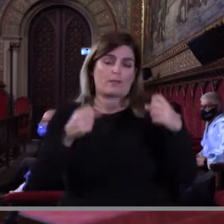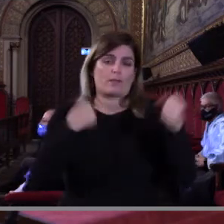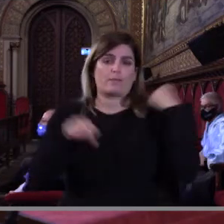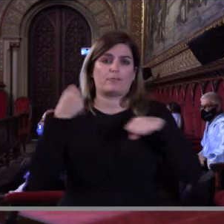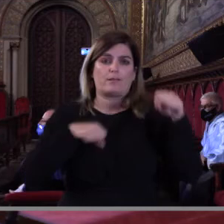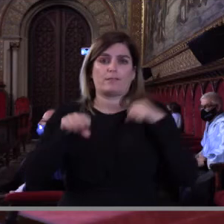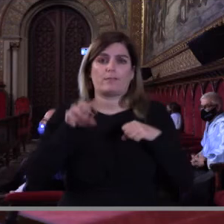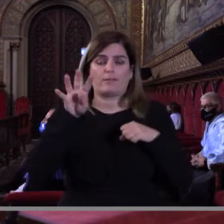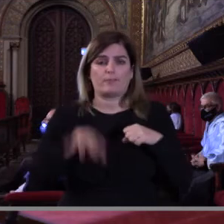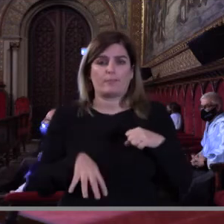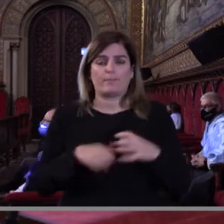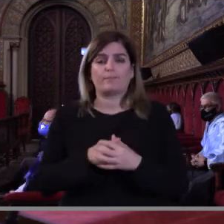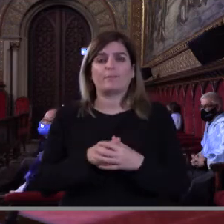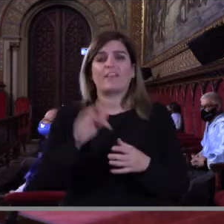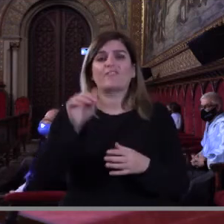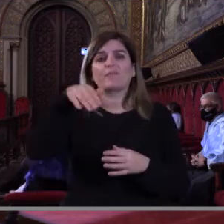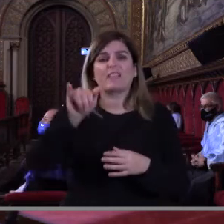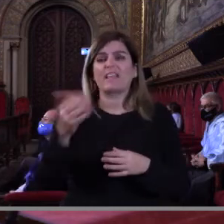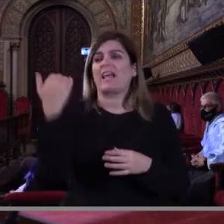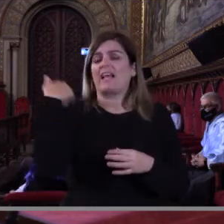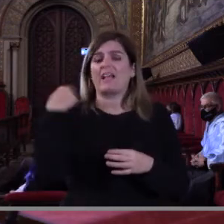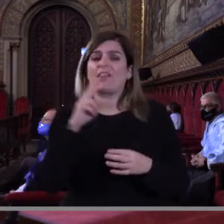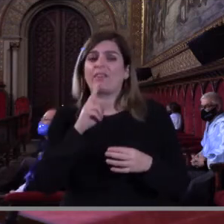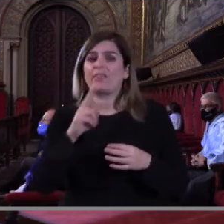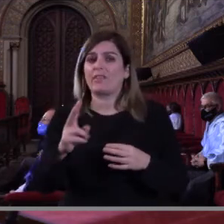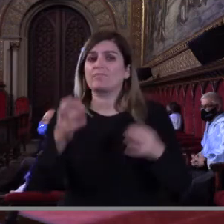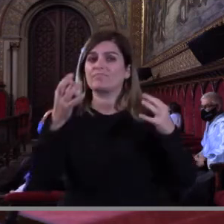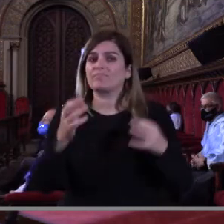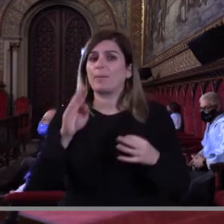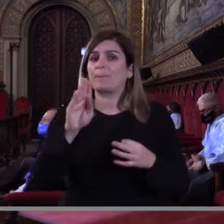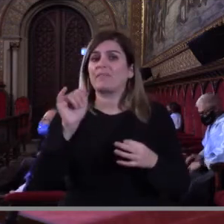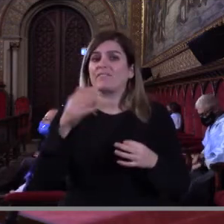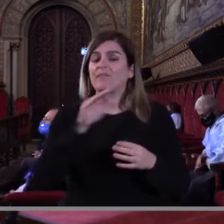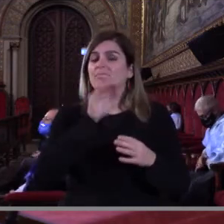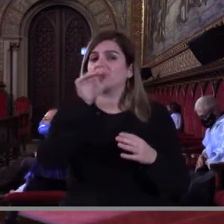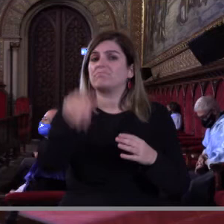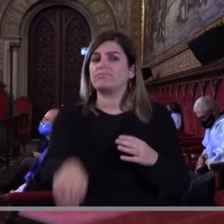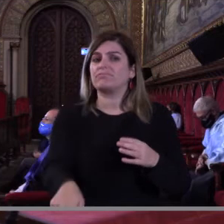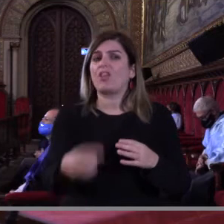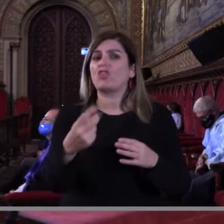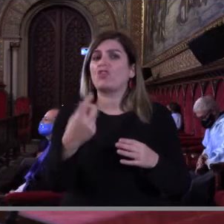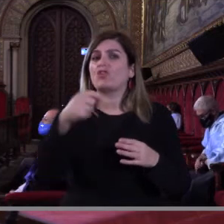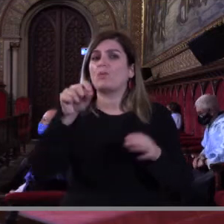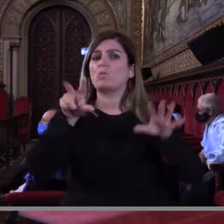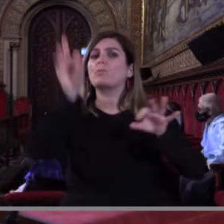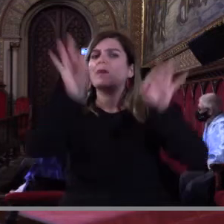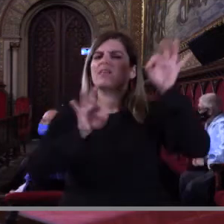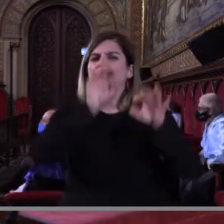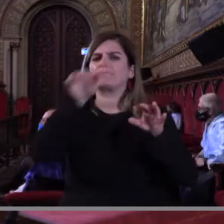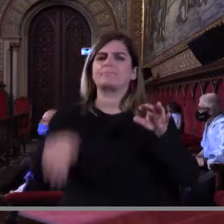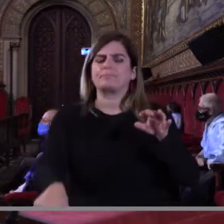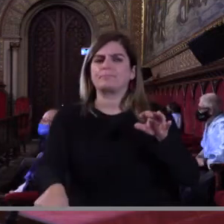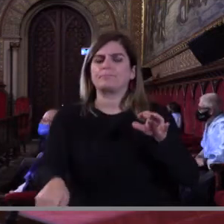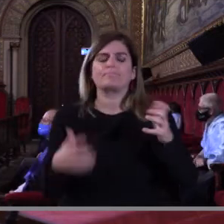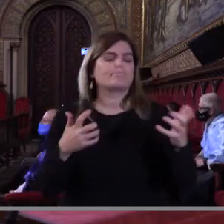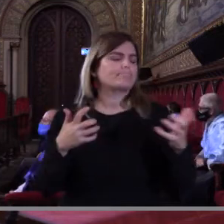les previsions del Fons Monetari Internacional d'ahir, la caiguda del PIB per l'any 2020 serà del 12,8%, una